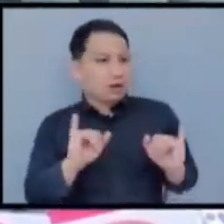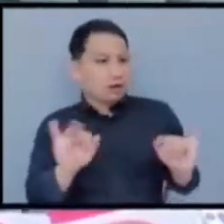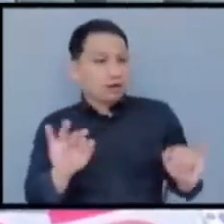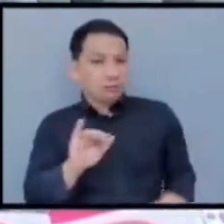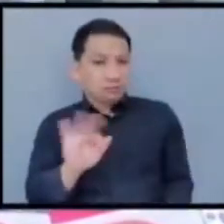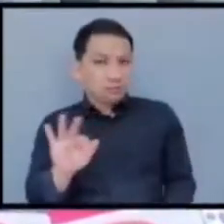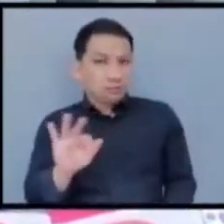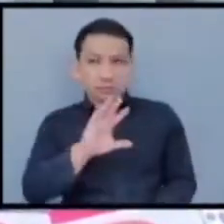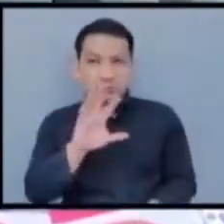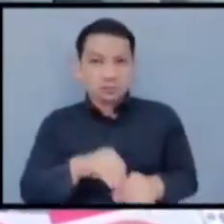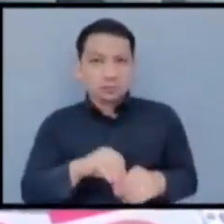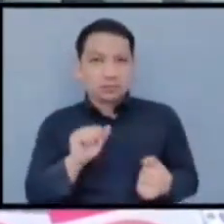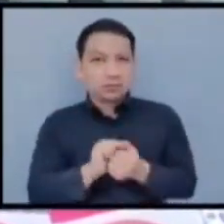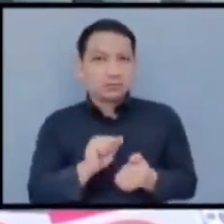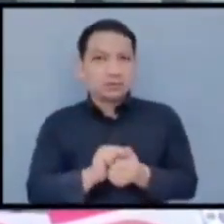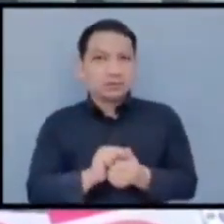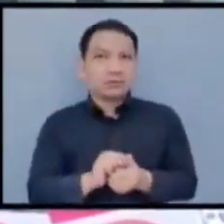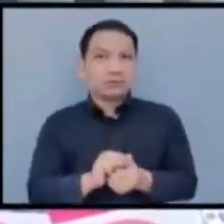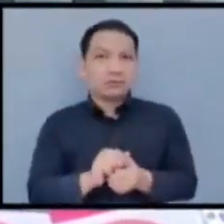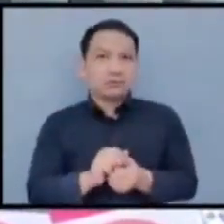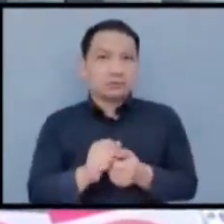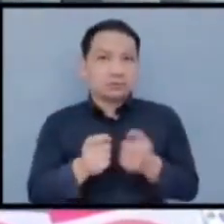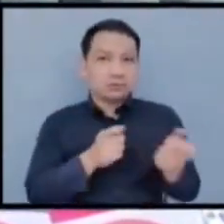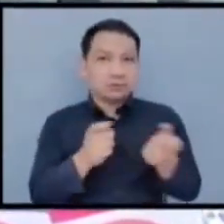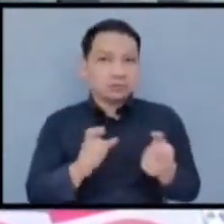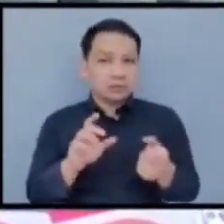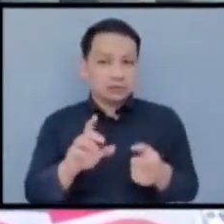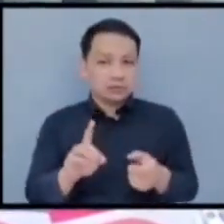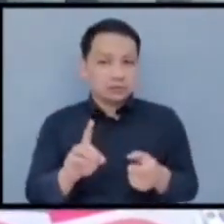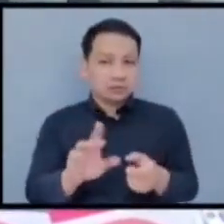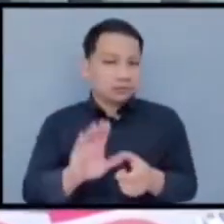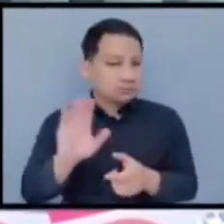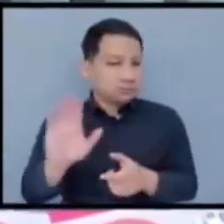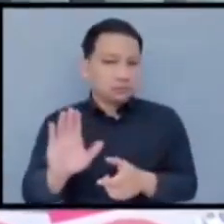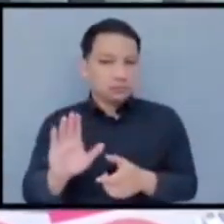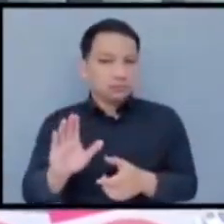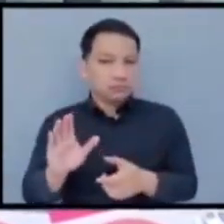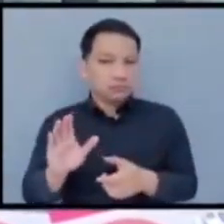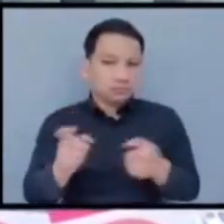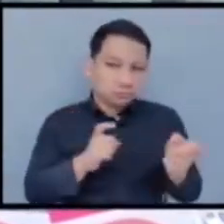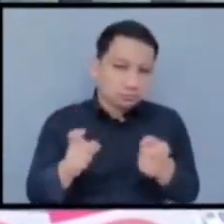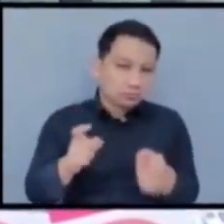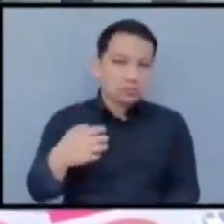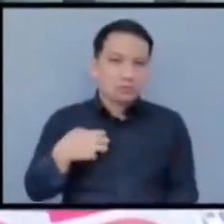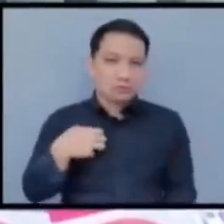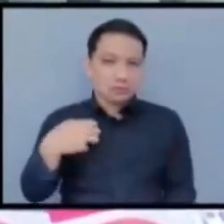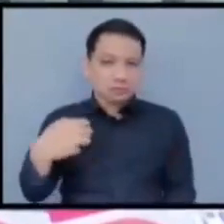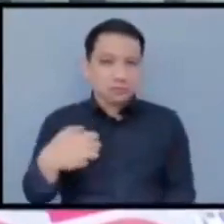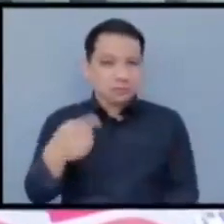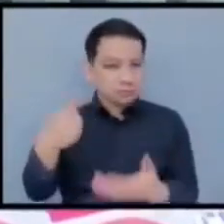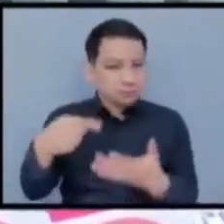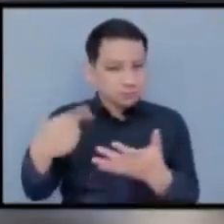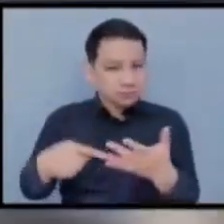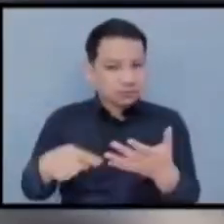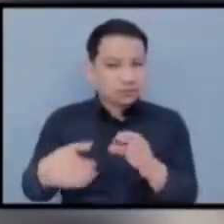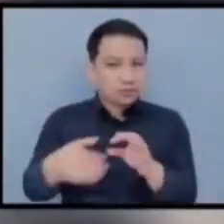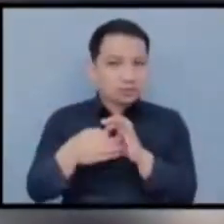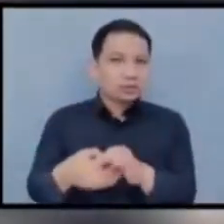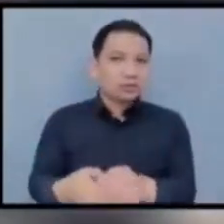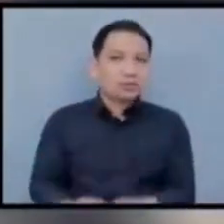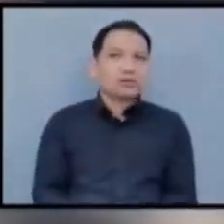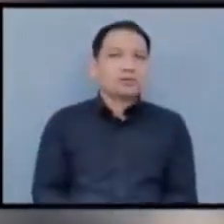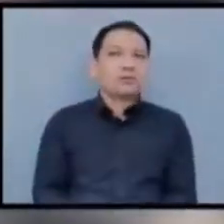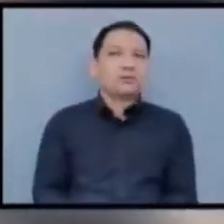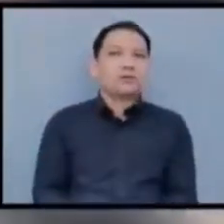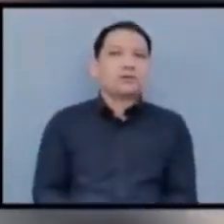dito sa panggigipit na ito. So under nyo po ang mga kapulisan. Pakitignan po itong ginagawang ito, please lang. Agad